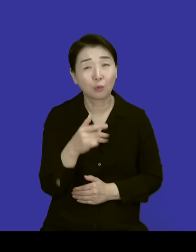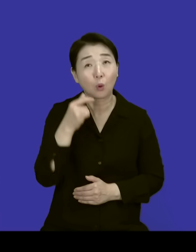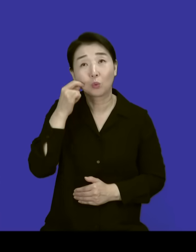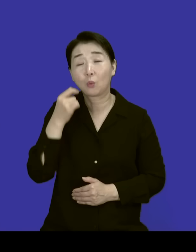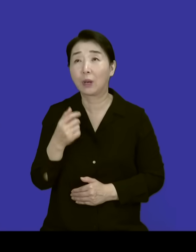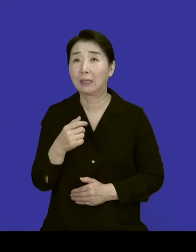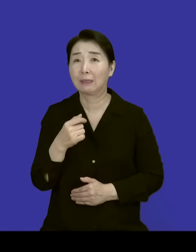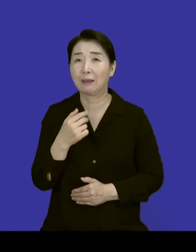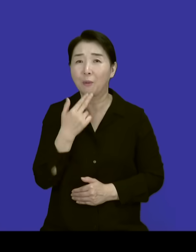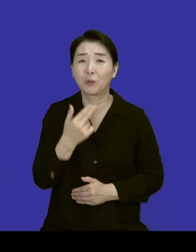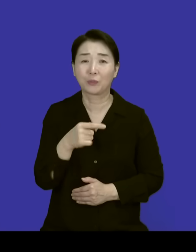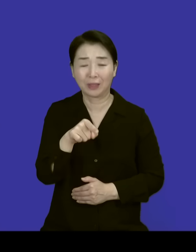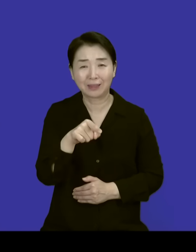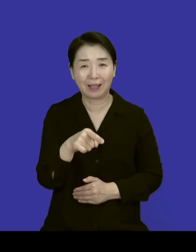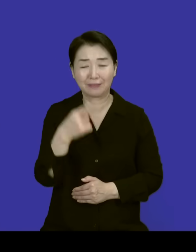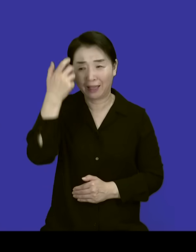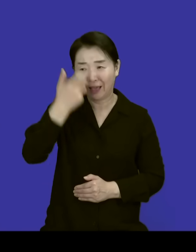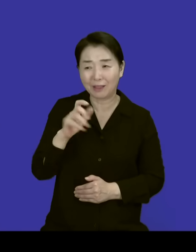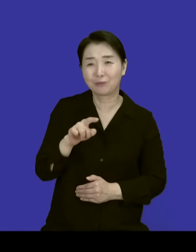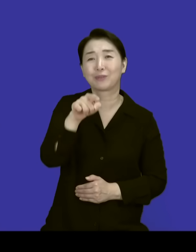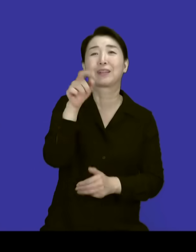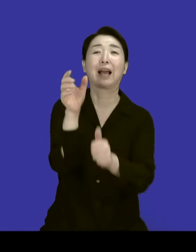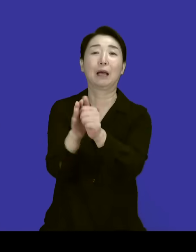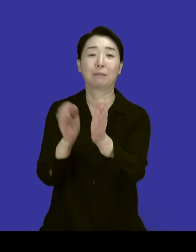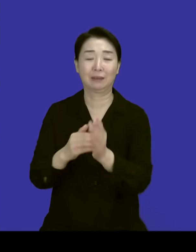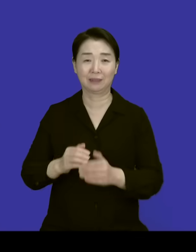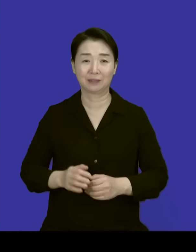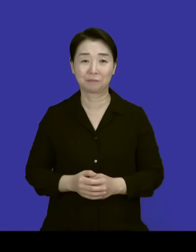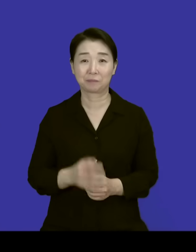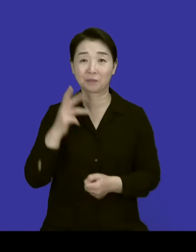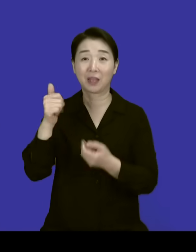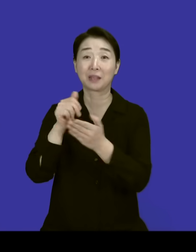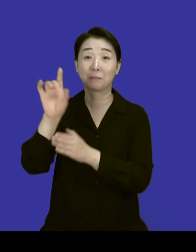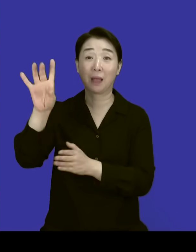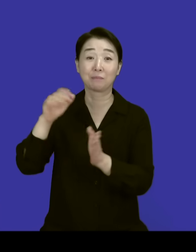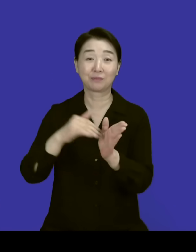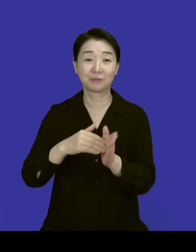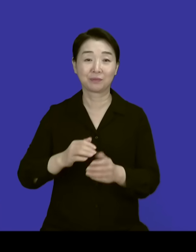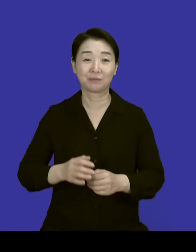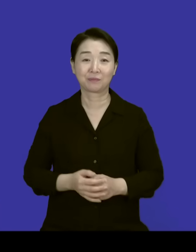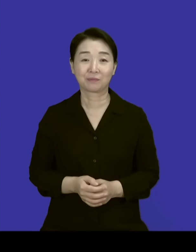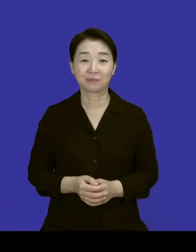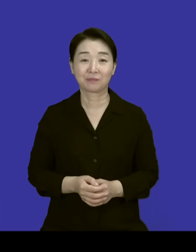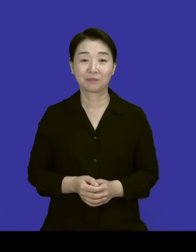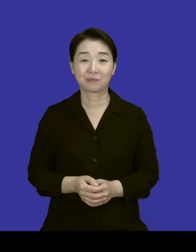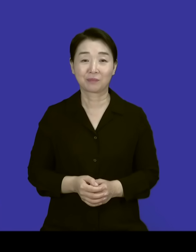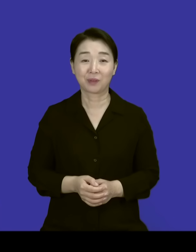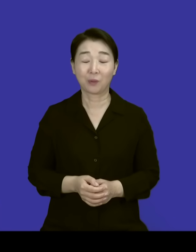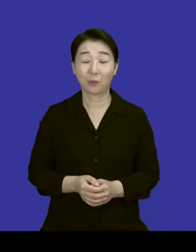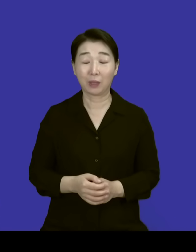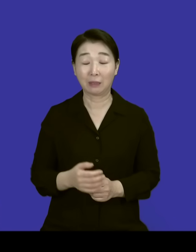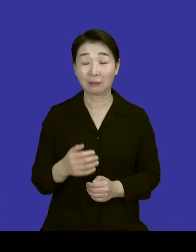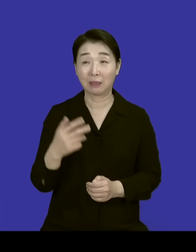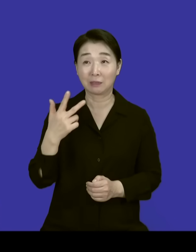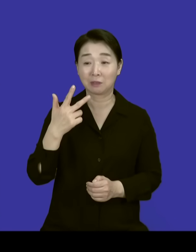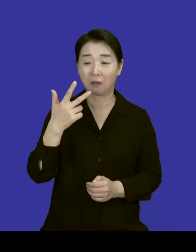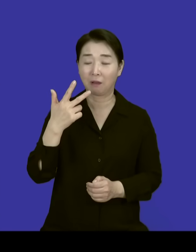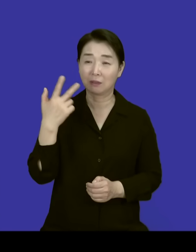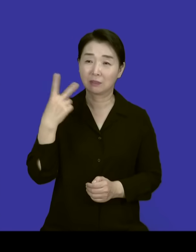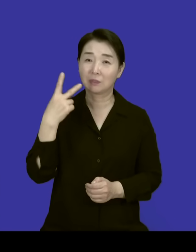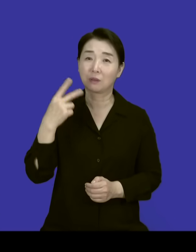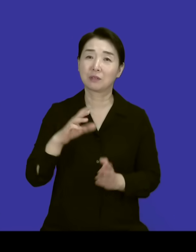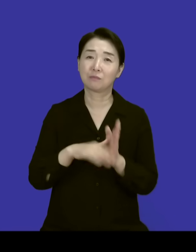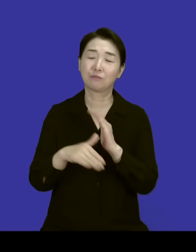가셨네. 그분이 좀 더 계시지. 하나님이 한 분이시여서. 네, 여기 때다 들어갔어. 난 그때부터 없더라고요. 나